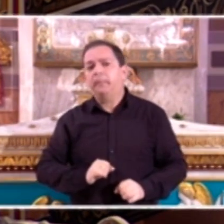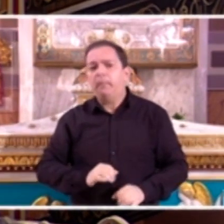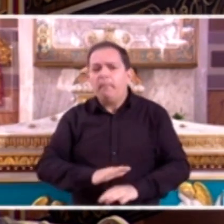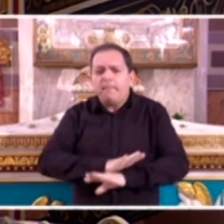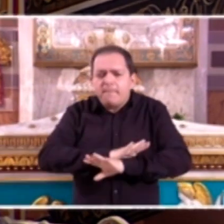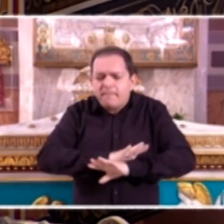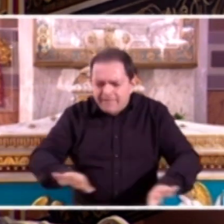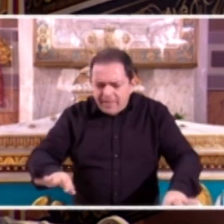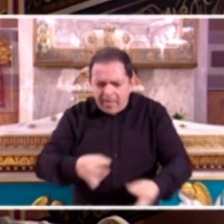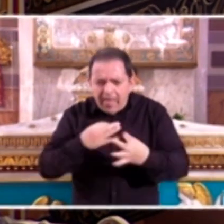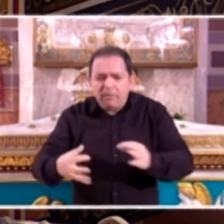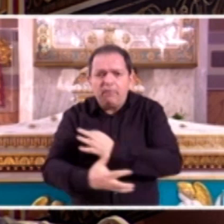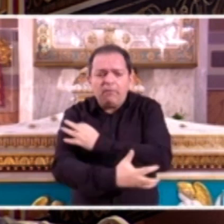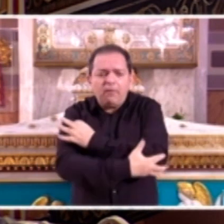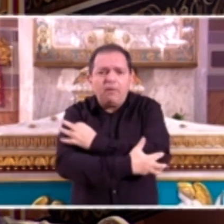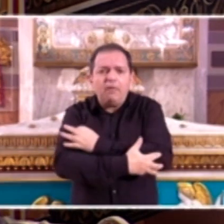Δαπανίσαντος δε αυτού πάντα,